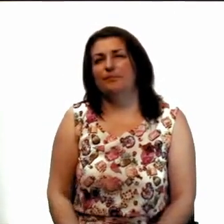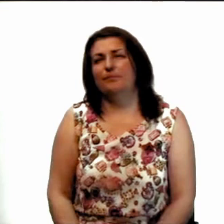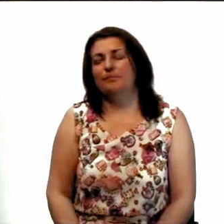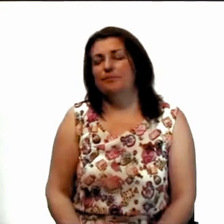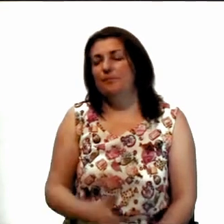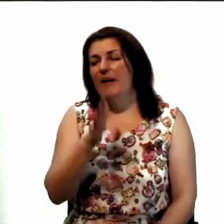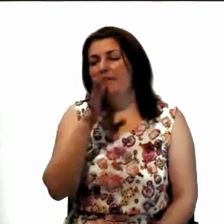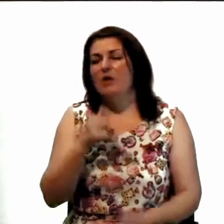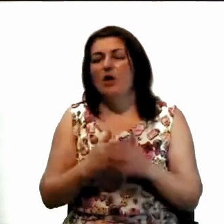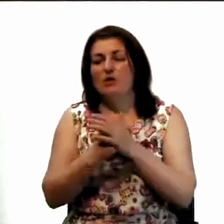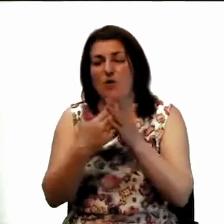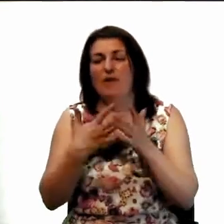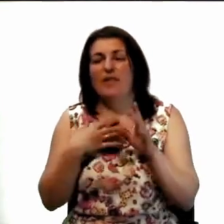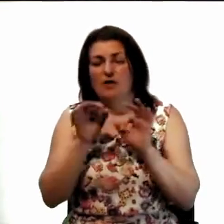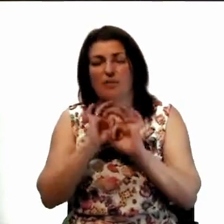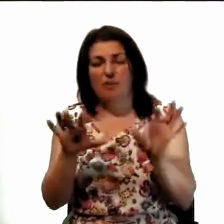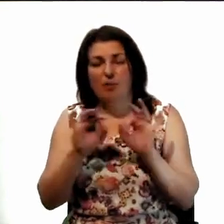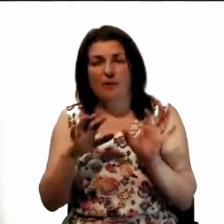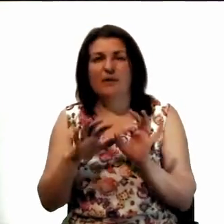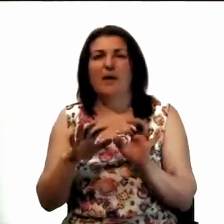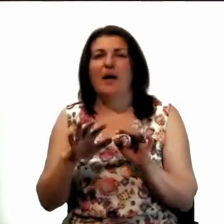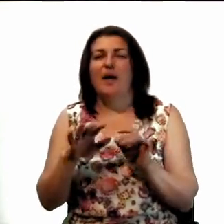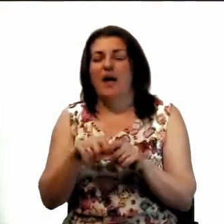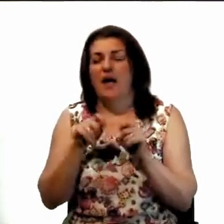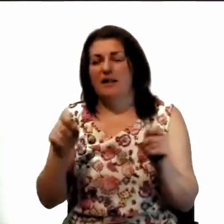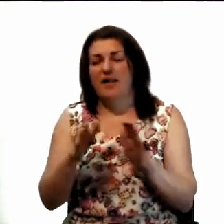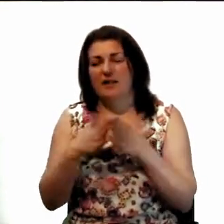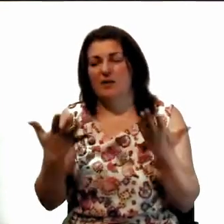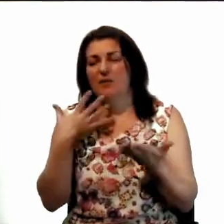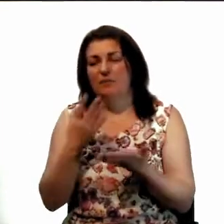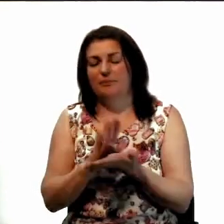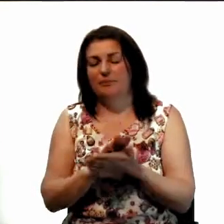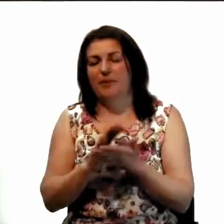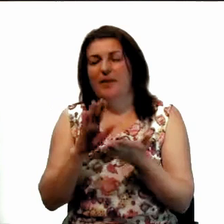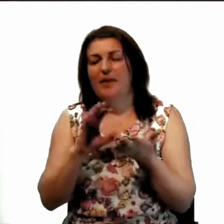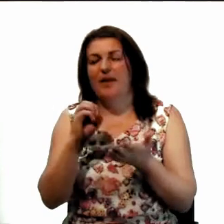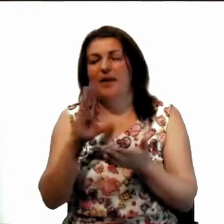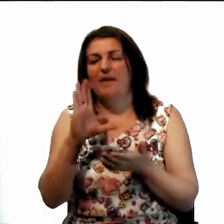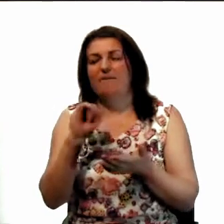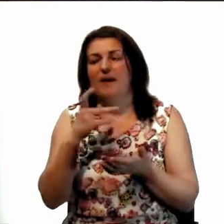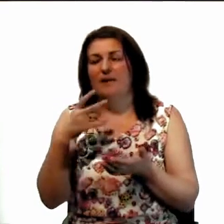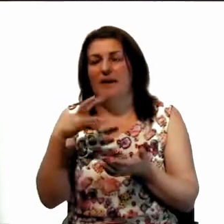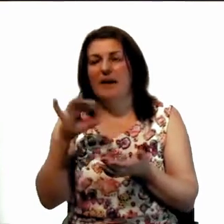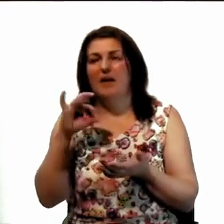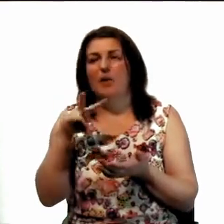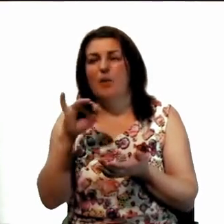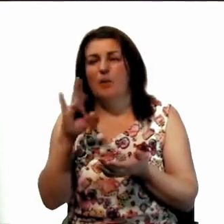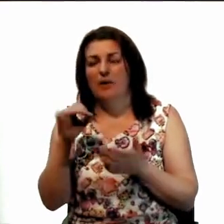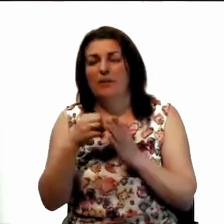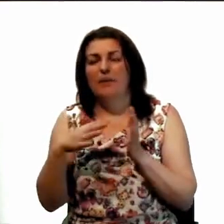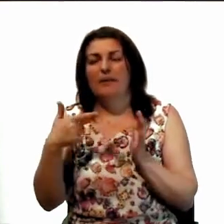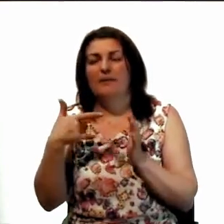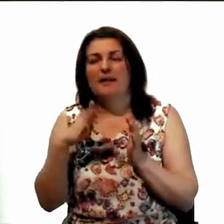в основу нашей проповеди откройте, пожалуйста, Евангелие от Луки, 15 глава.